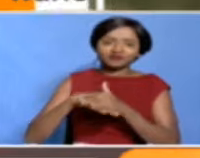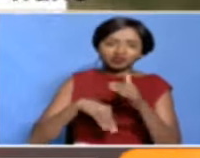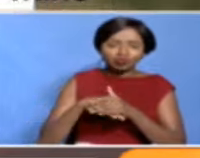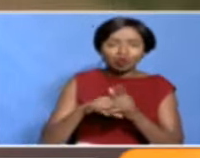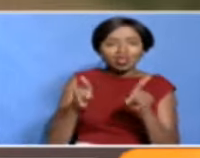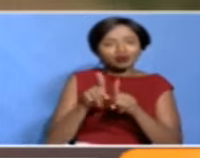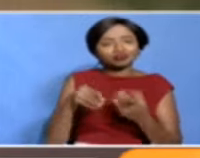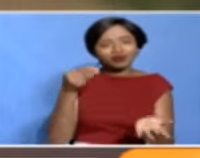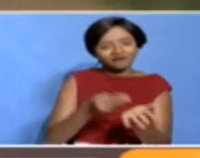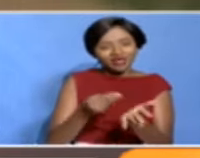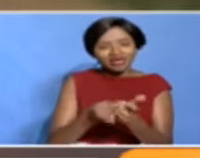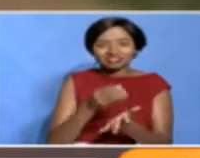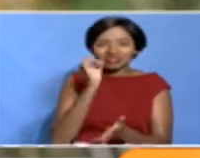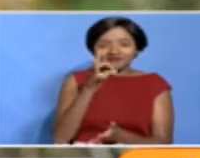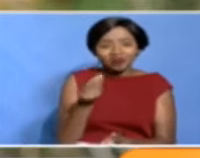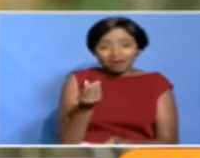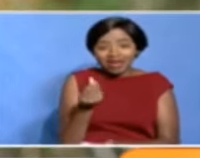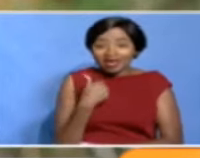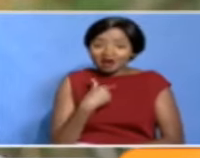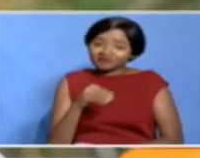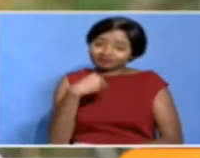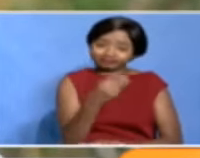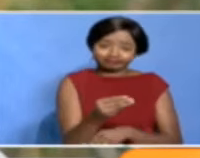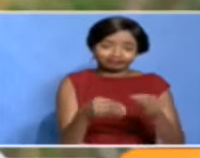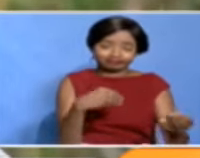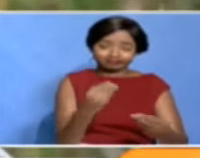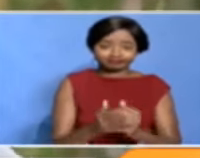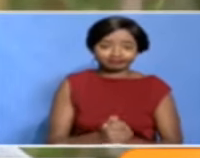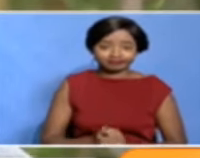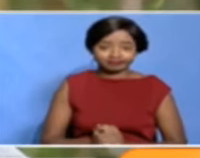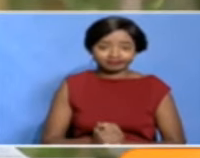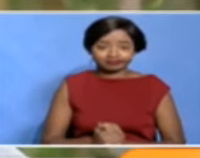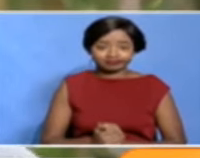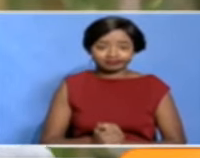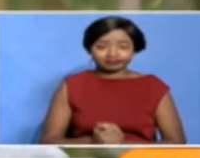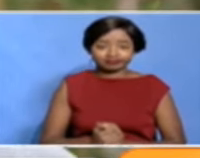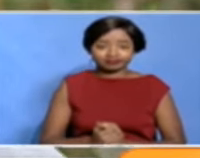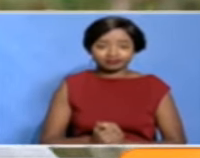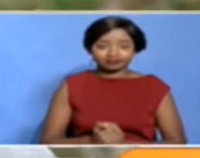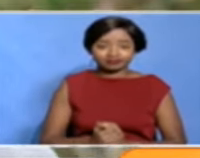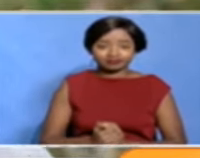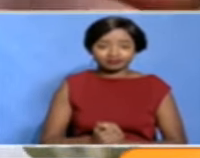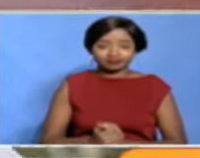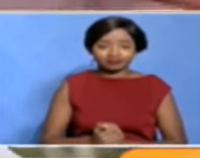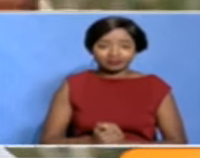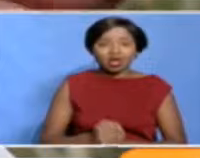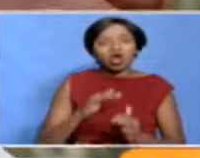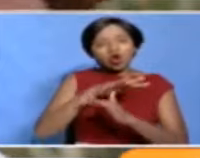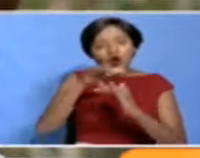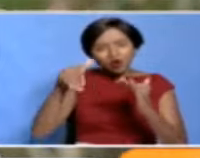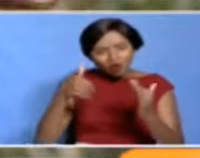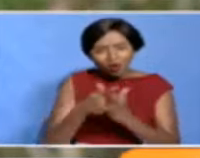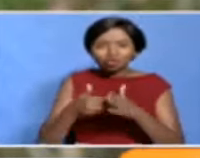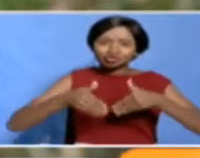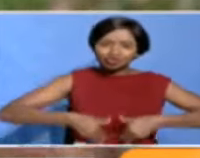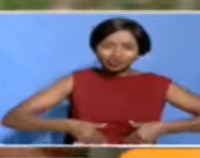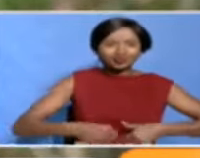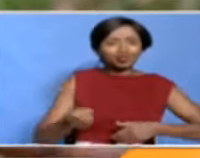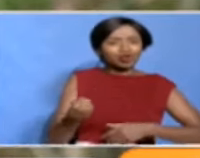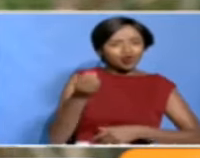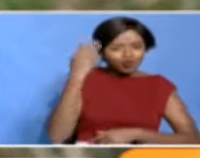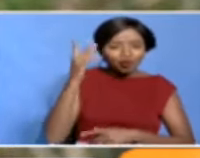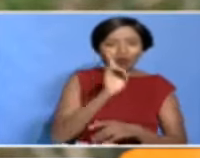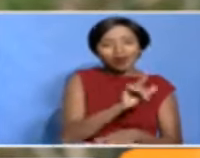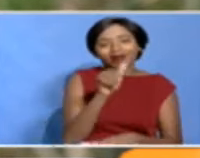financially na kile kitu akiwa na wadau anawapea. Watoto wanajuana wote. Na watoto moja kwanza ni hapa na yote they are very close, ni kama